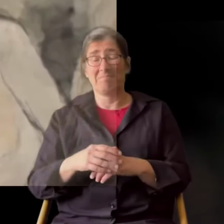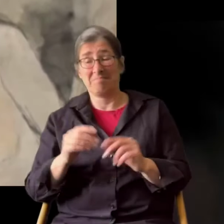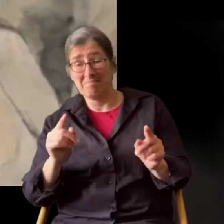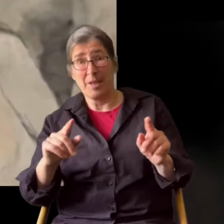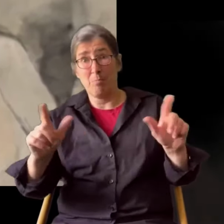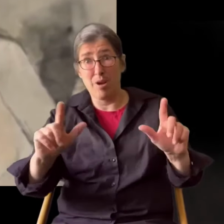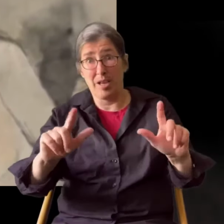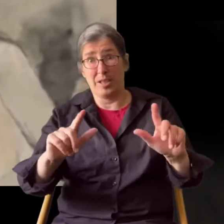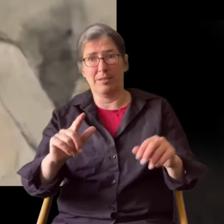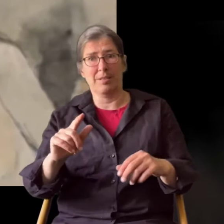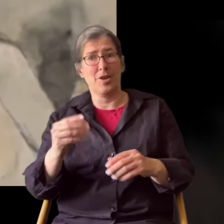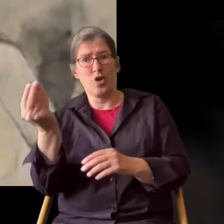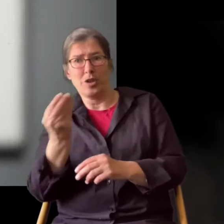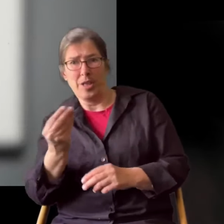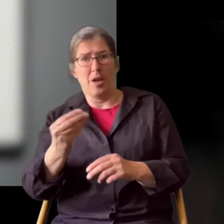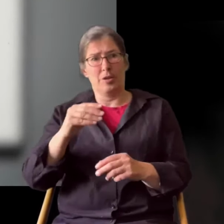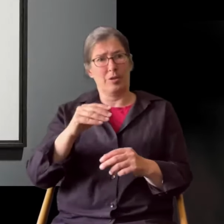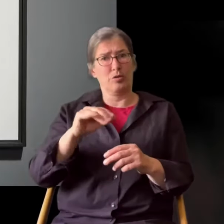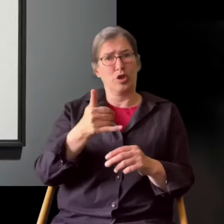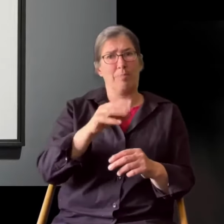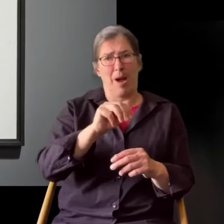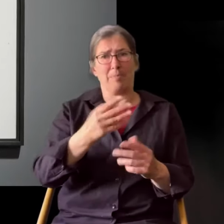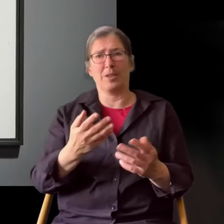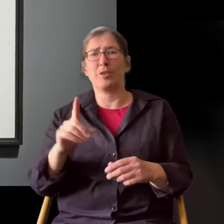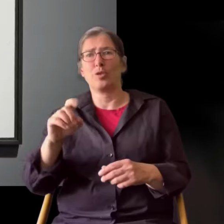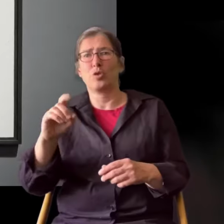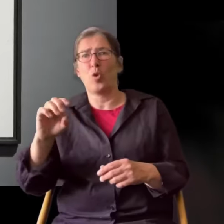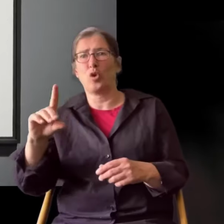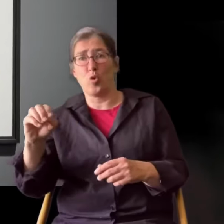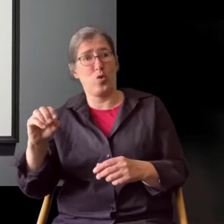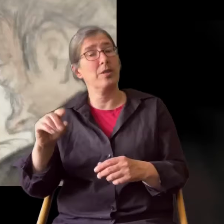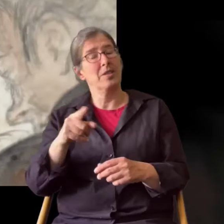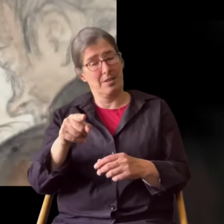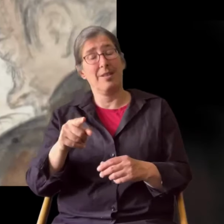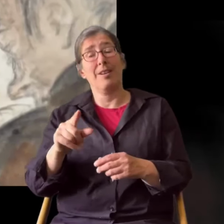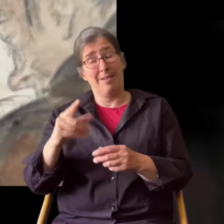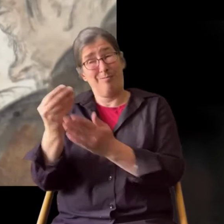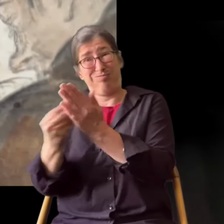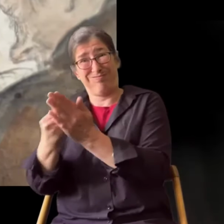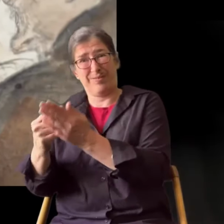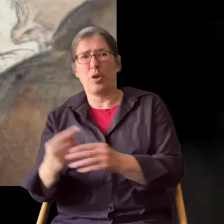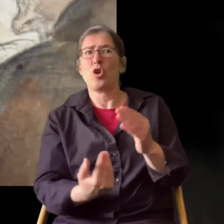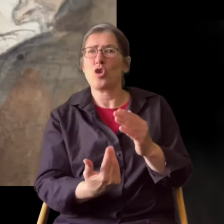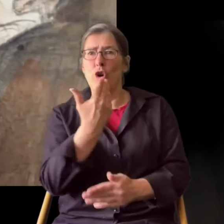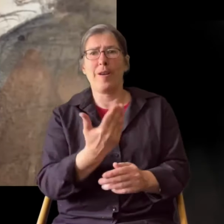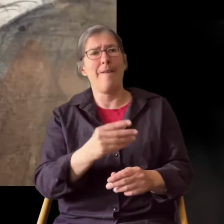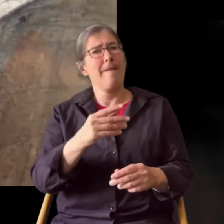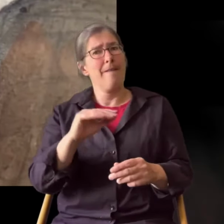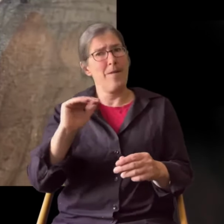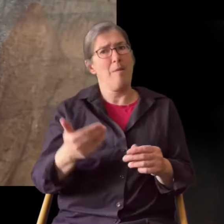Zeugen der Party sind Künstlerinnen wie Jeanne Mammen und Dodo. Ihre Werke zeigen das neue weibliche